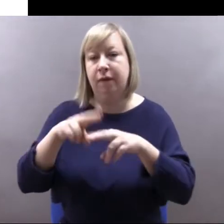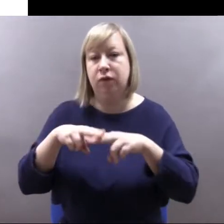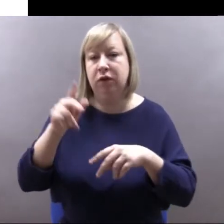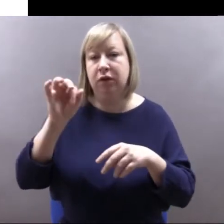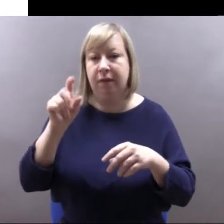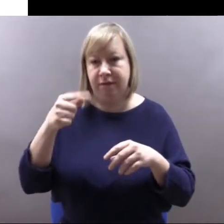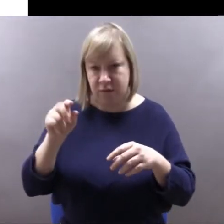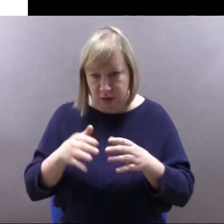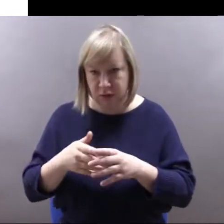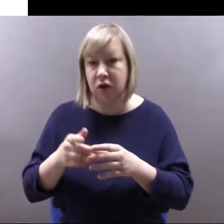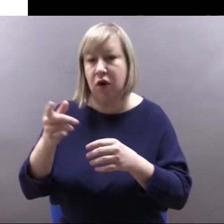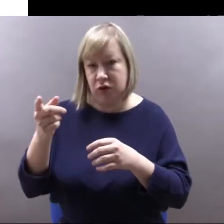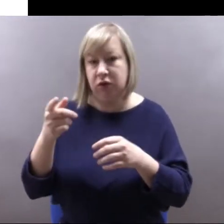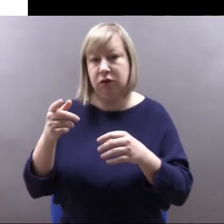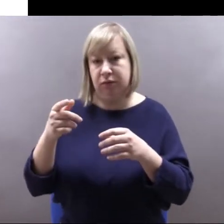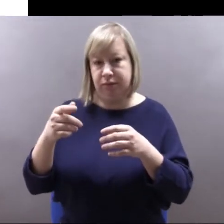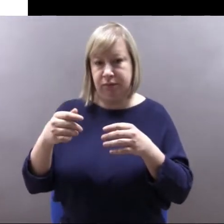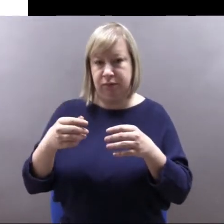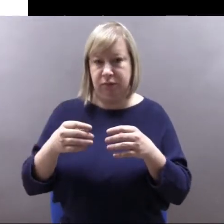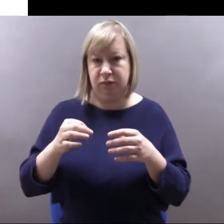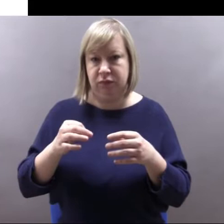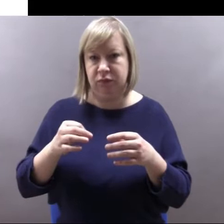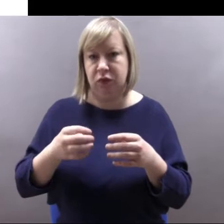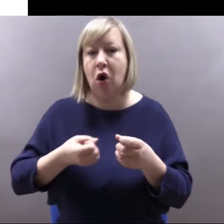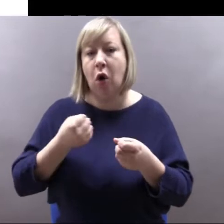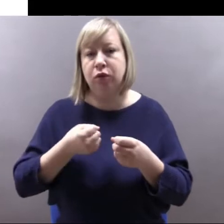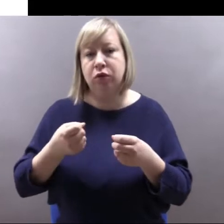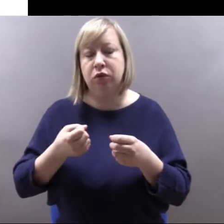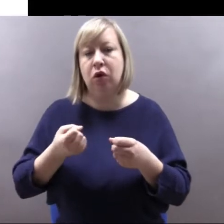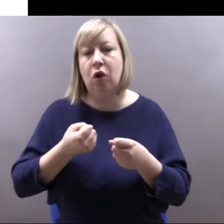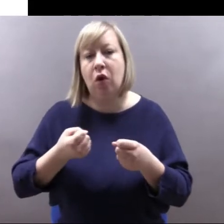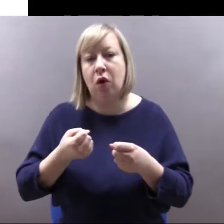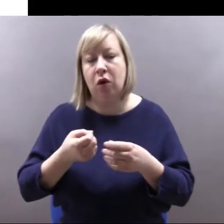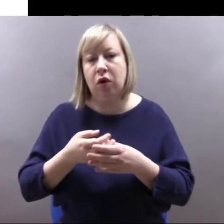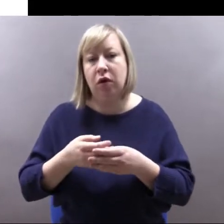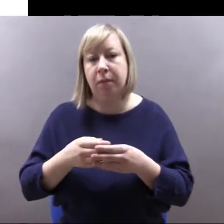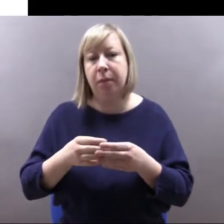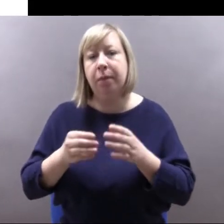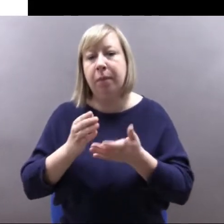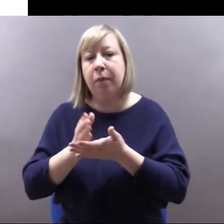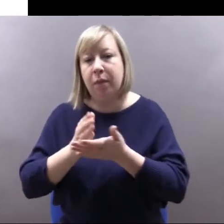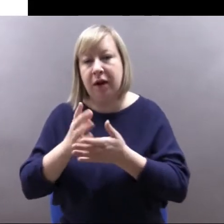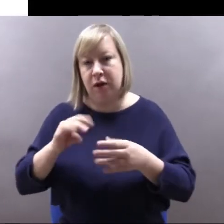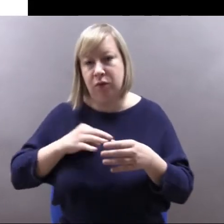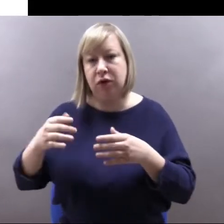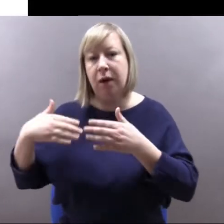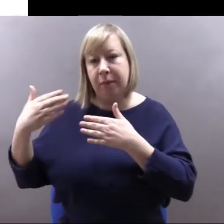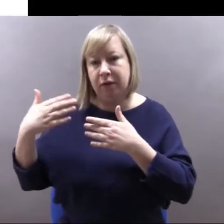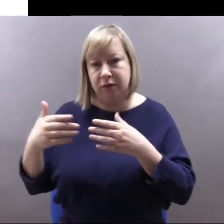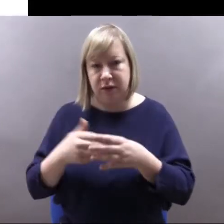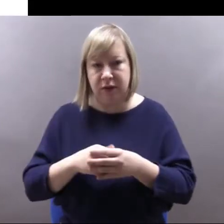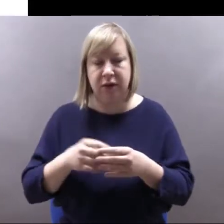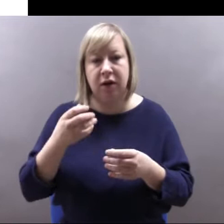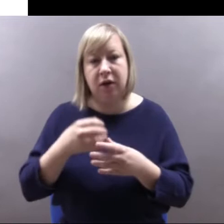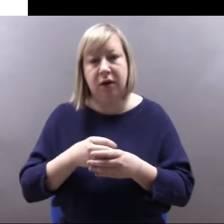miałam szkolenie dla naszych edukatorów zewnętrznych i coś po prostu nie ogarniam tego nowej wersji Zooma, która mi